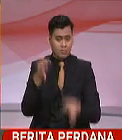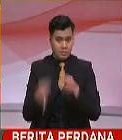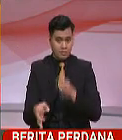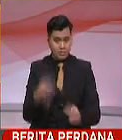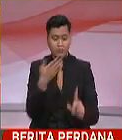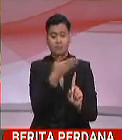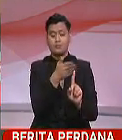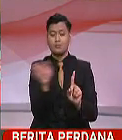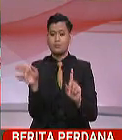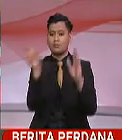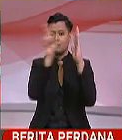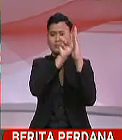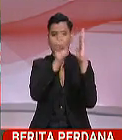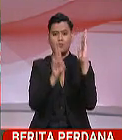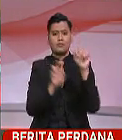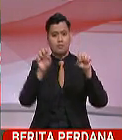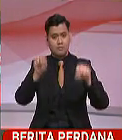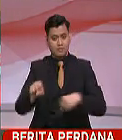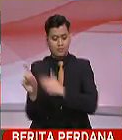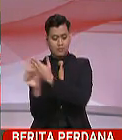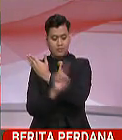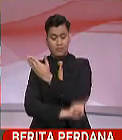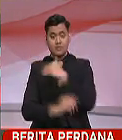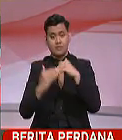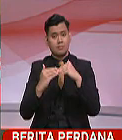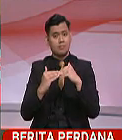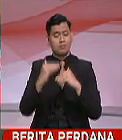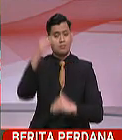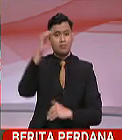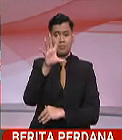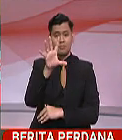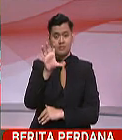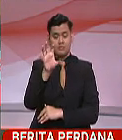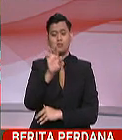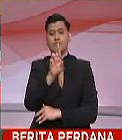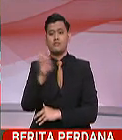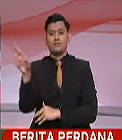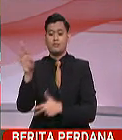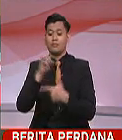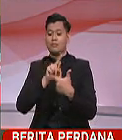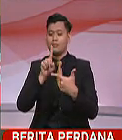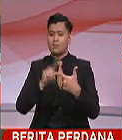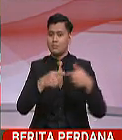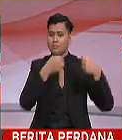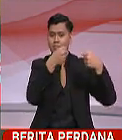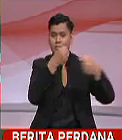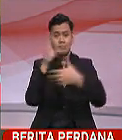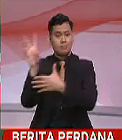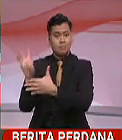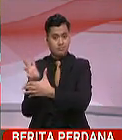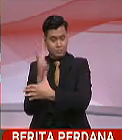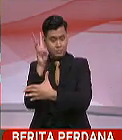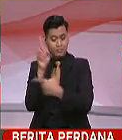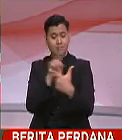melanggar peraturan boleh dikenakan penalti tidak lebih RM50,000 atau penjara tidak lebih 6 bulan atau kedua-duanya